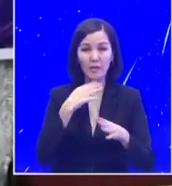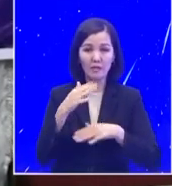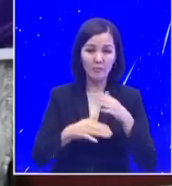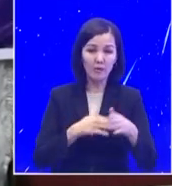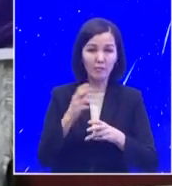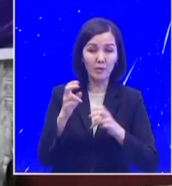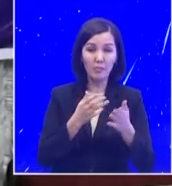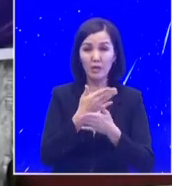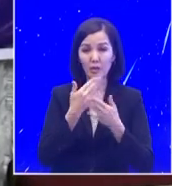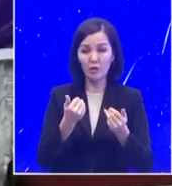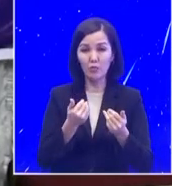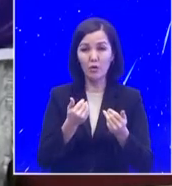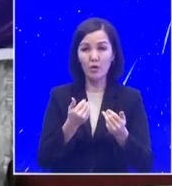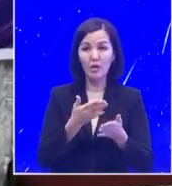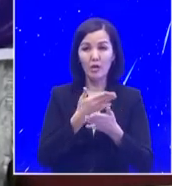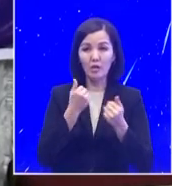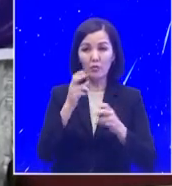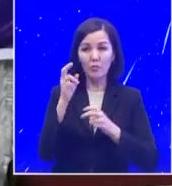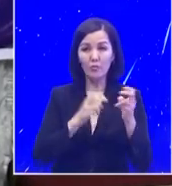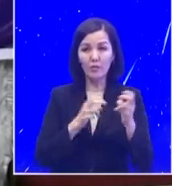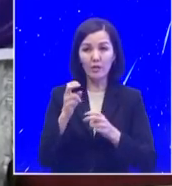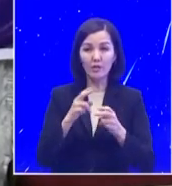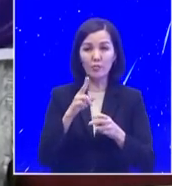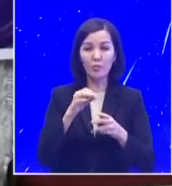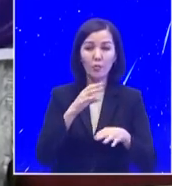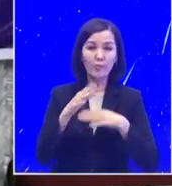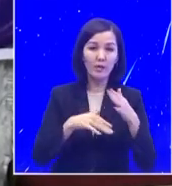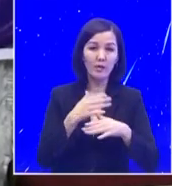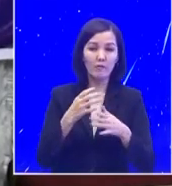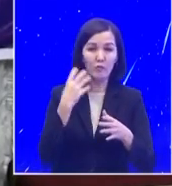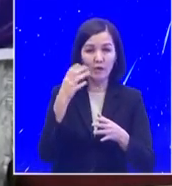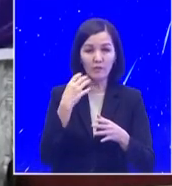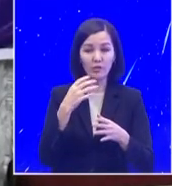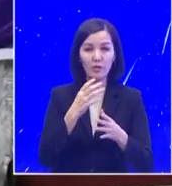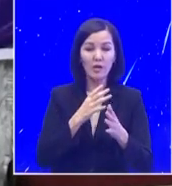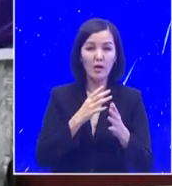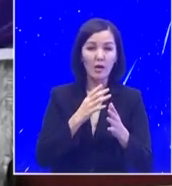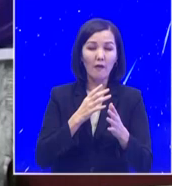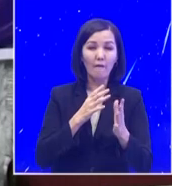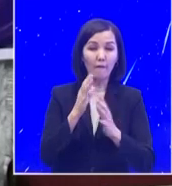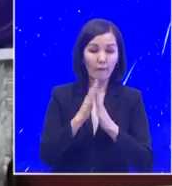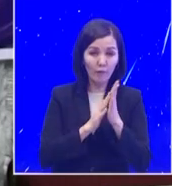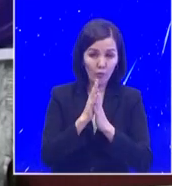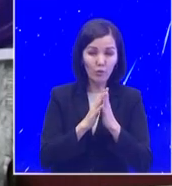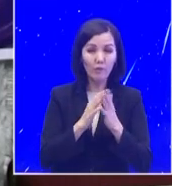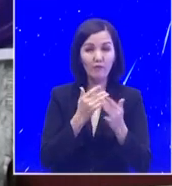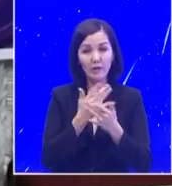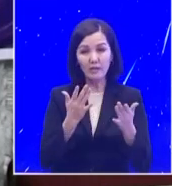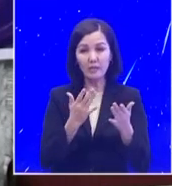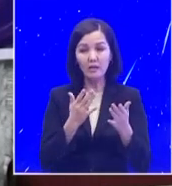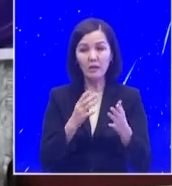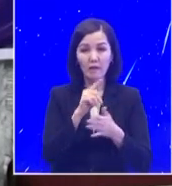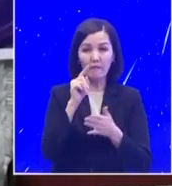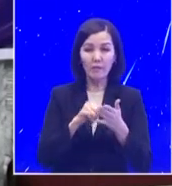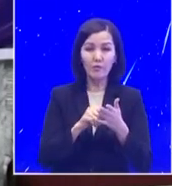мясоперерабатывающего предприятия, так, нет предприятия по переработке овощей, фруктов и так далее. Вот сейчас вот этими